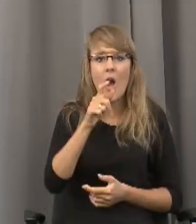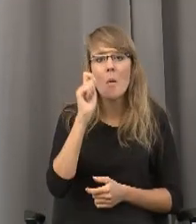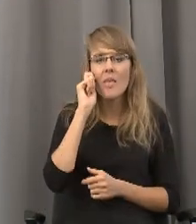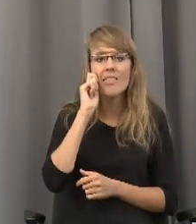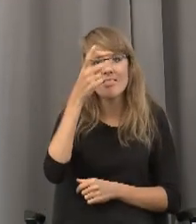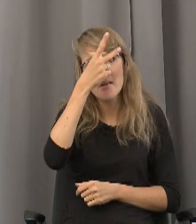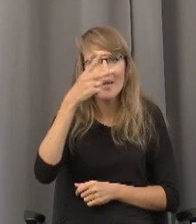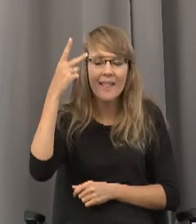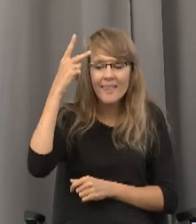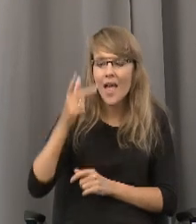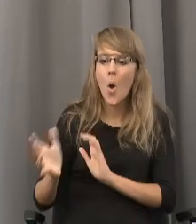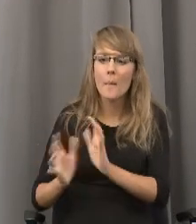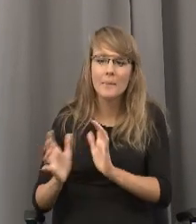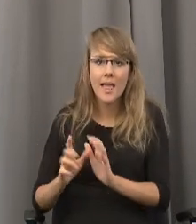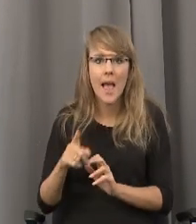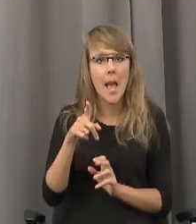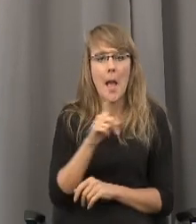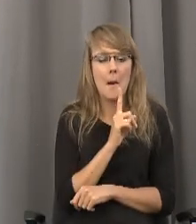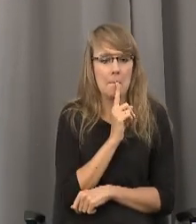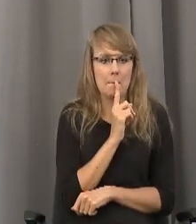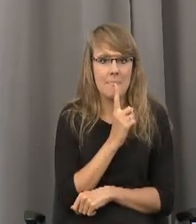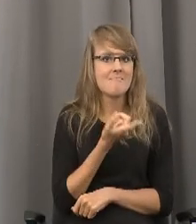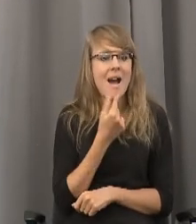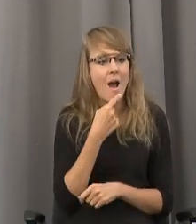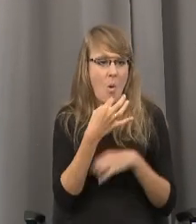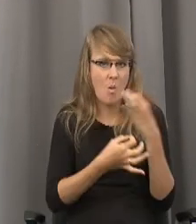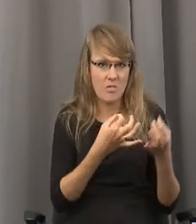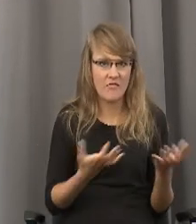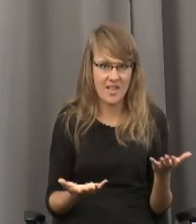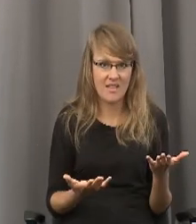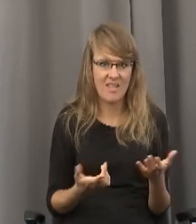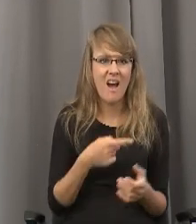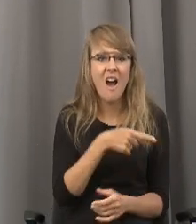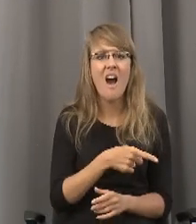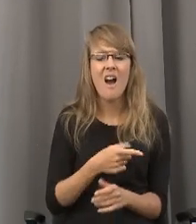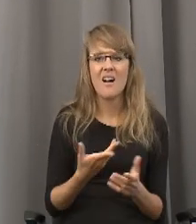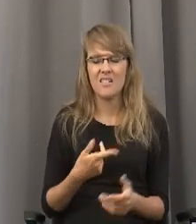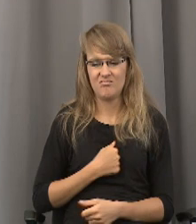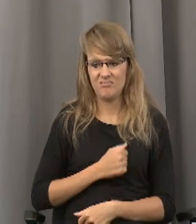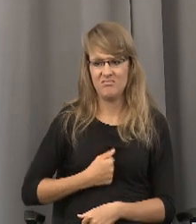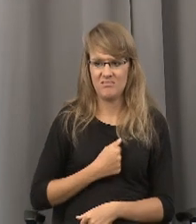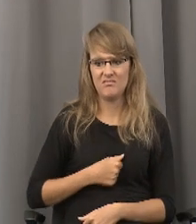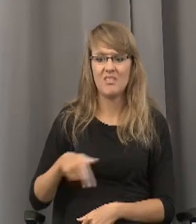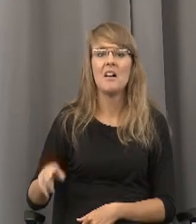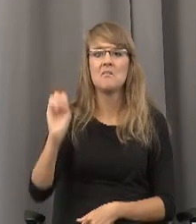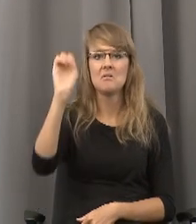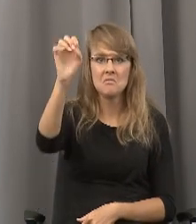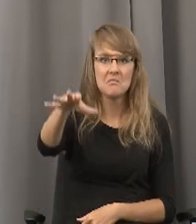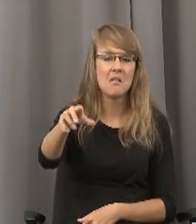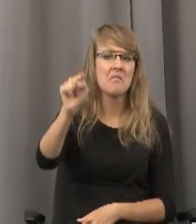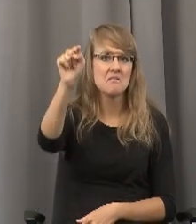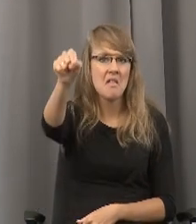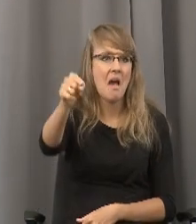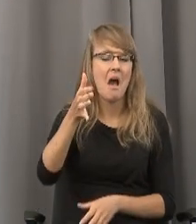się, pielęgniarki, też niewiele mówią o opiekunom i oni się też skarżą na to, że po prostu on jest jakoś tam